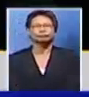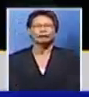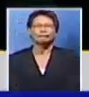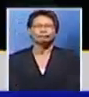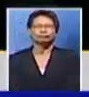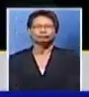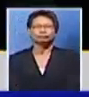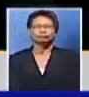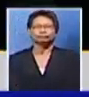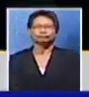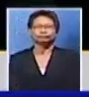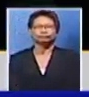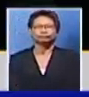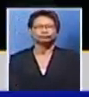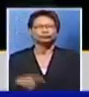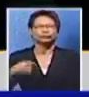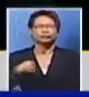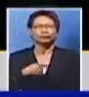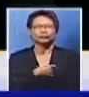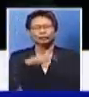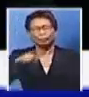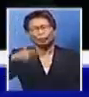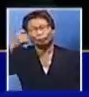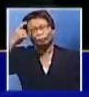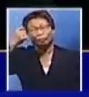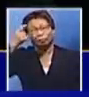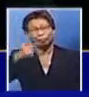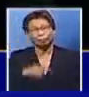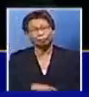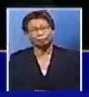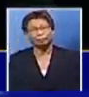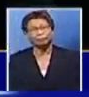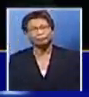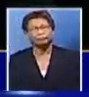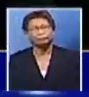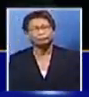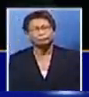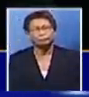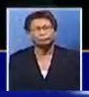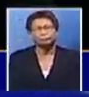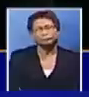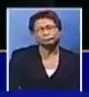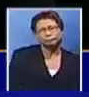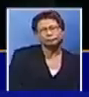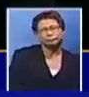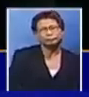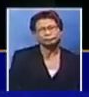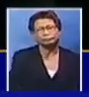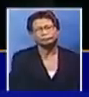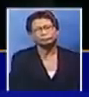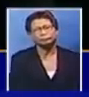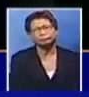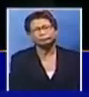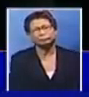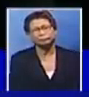kena faham bahawa daripada 112,000 lebih keluarga Felda, adanya